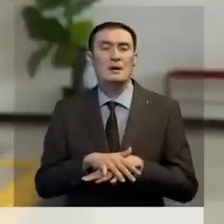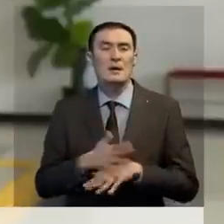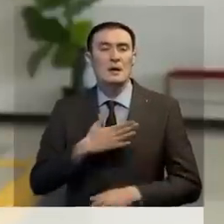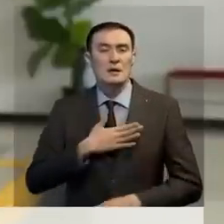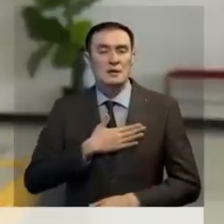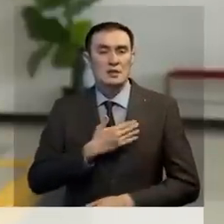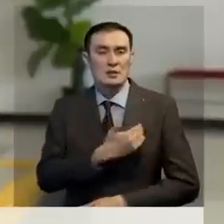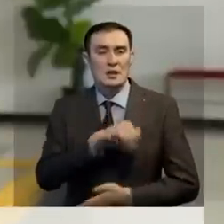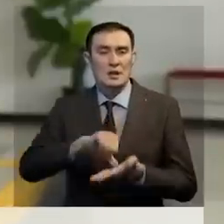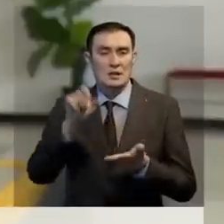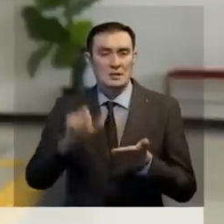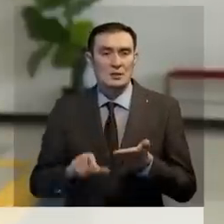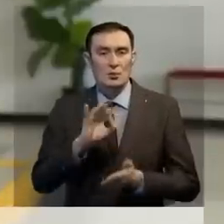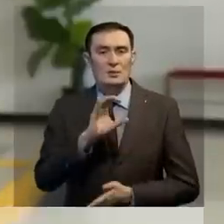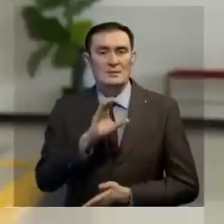Наш кандидат от УСДП